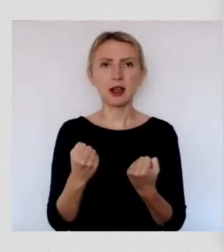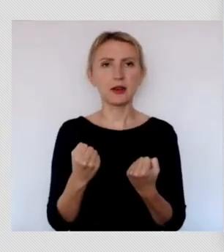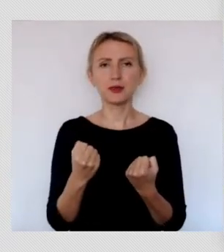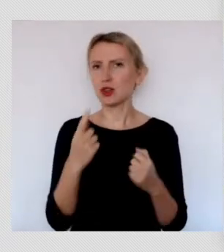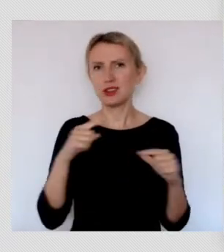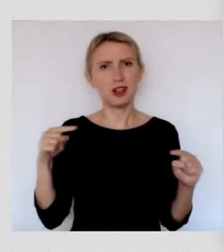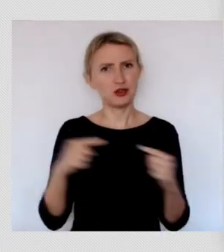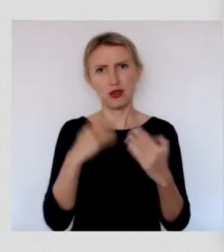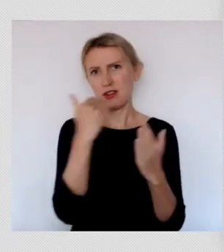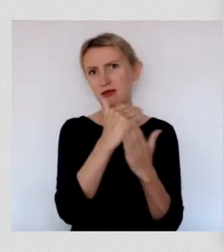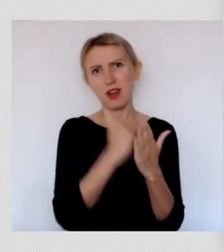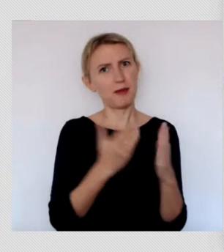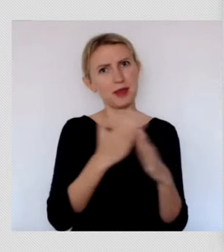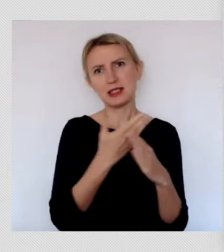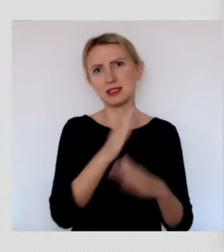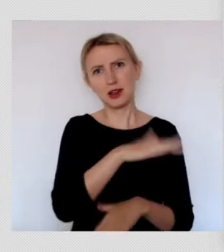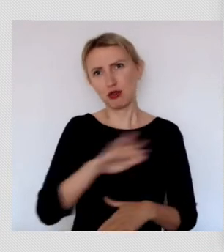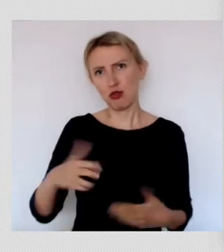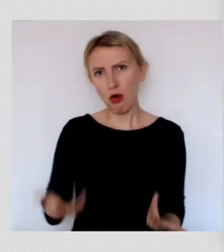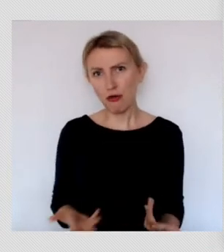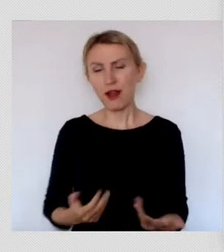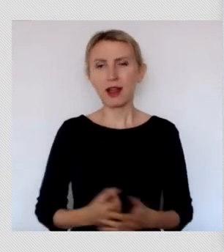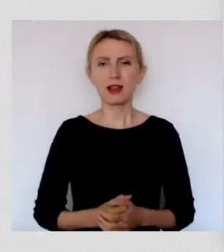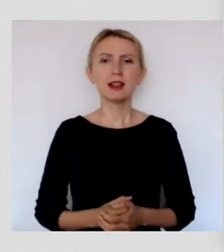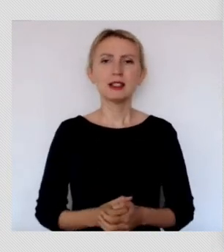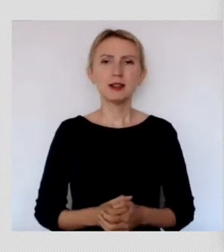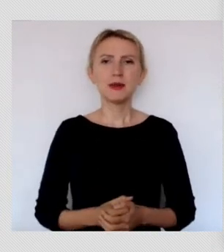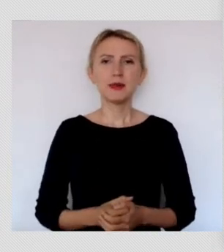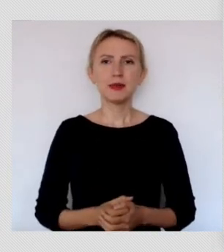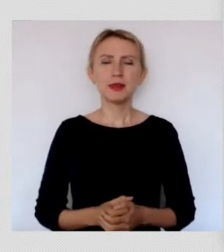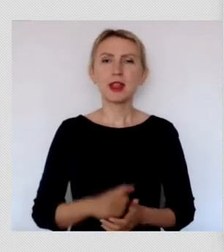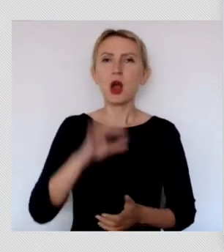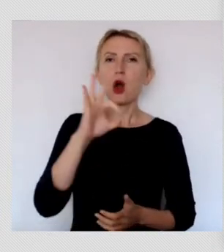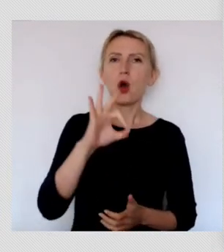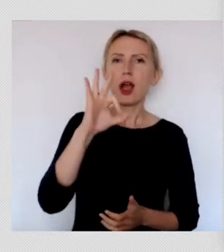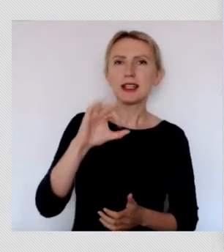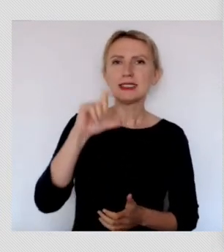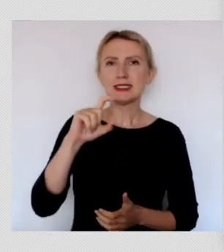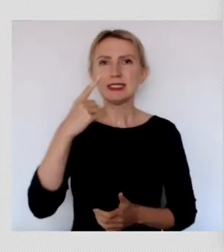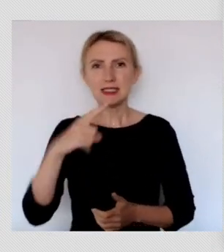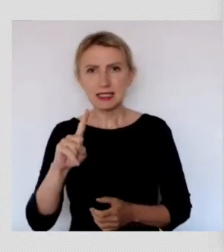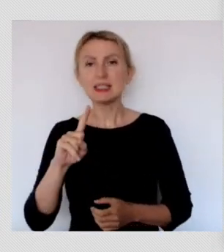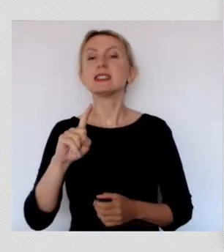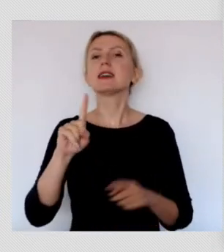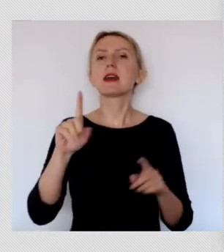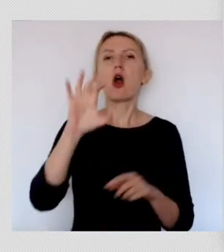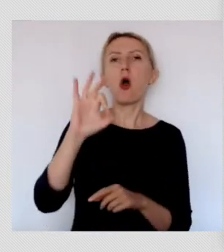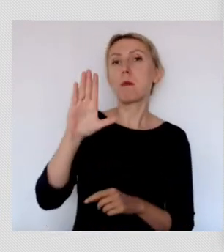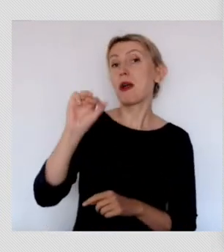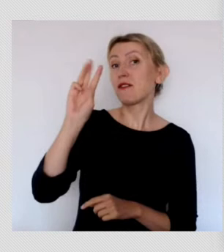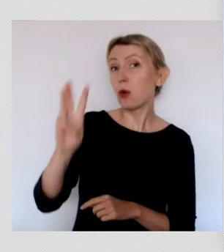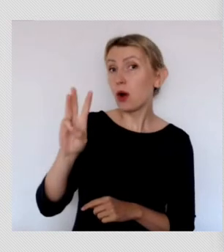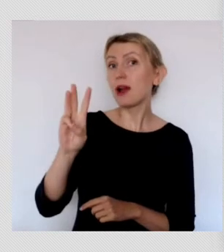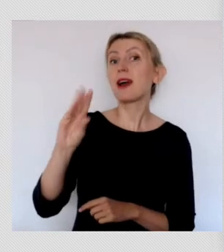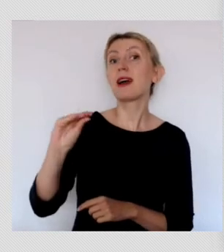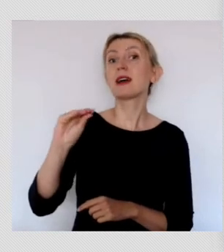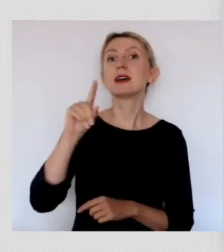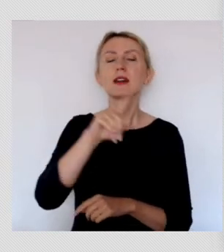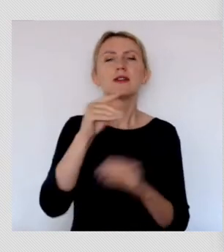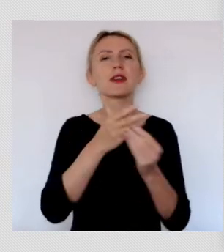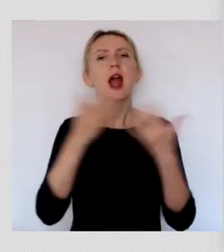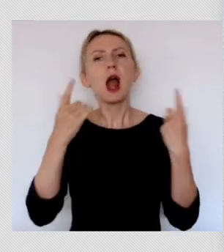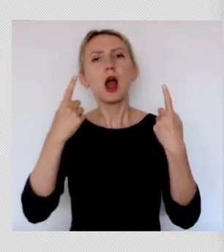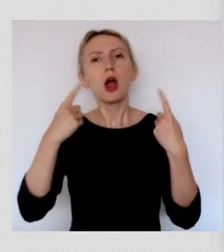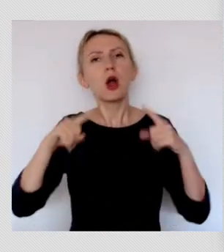ze standardami międzynarodowymi. I zarówno OECD, jak i Rady Europy, OBWE. Wiele organizacji na to